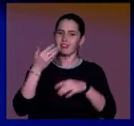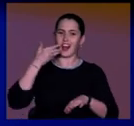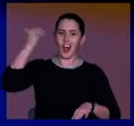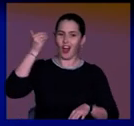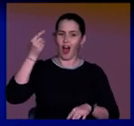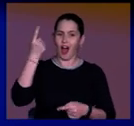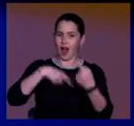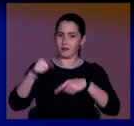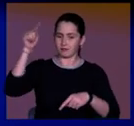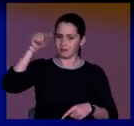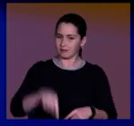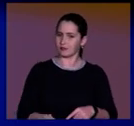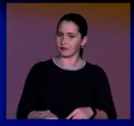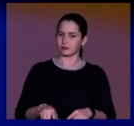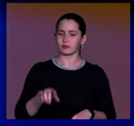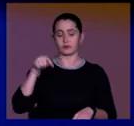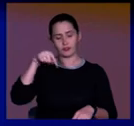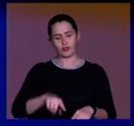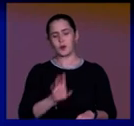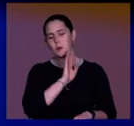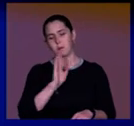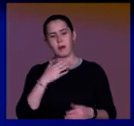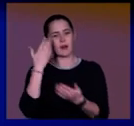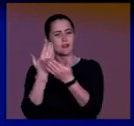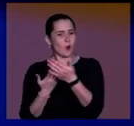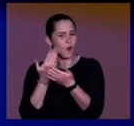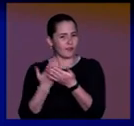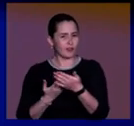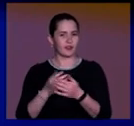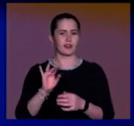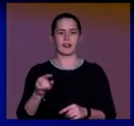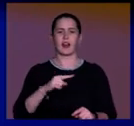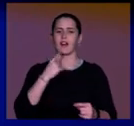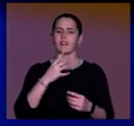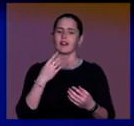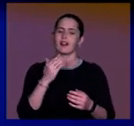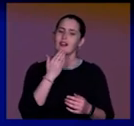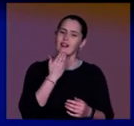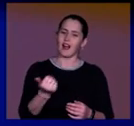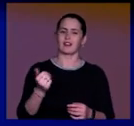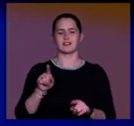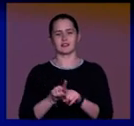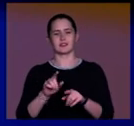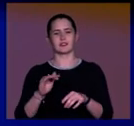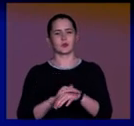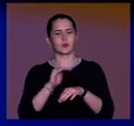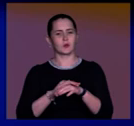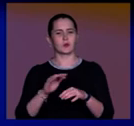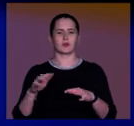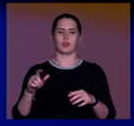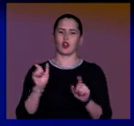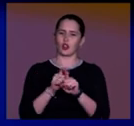устал но внизу стояла мама давала ему советы говорила ласковой ободряющие слова